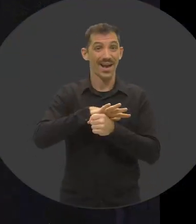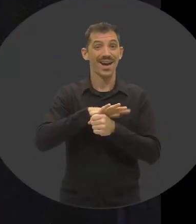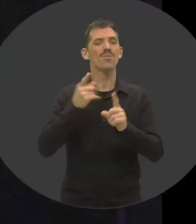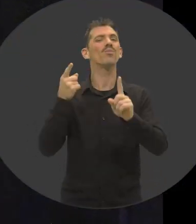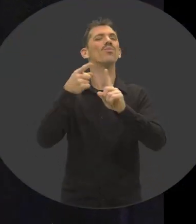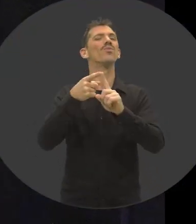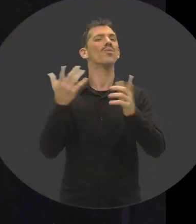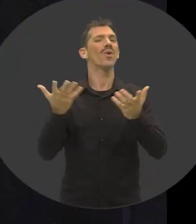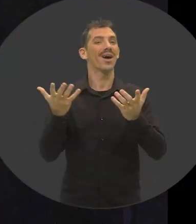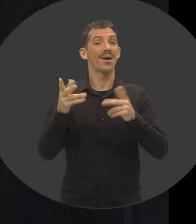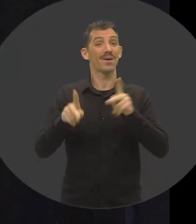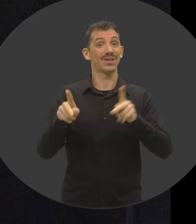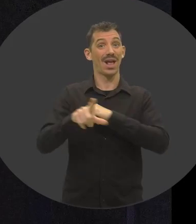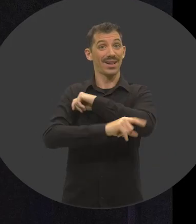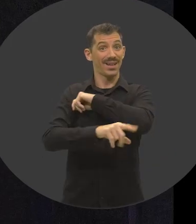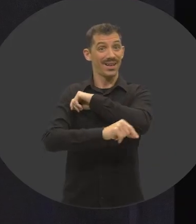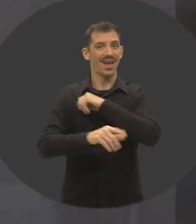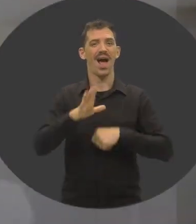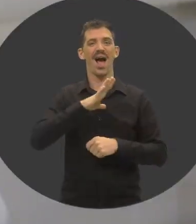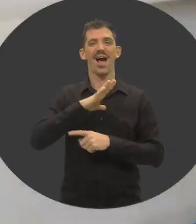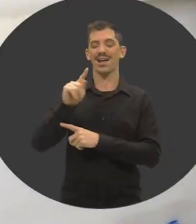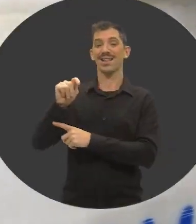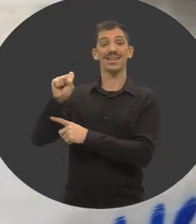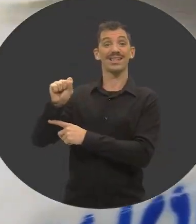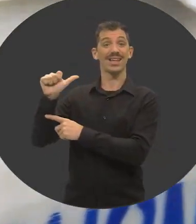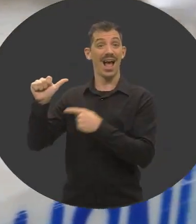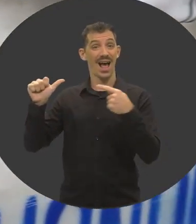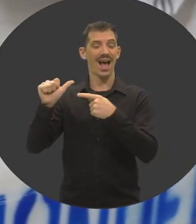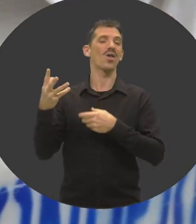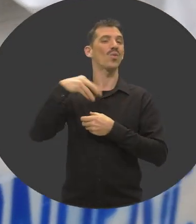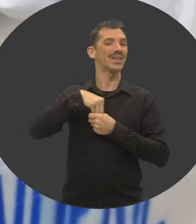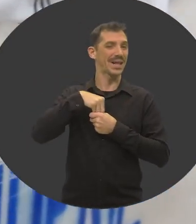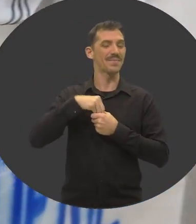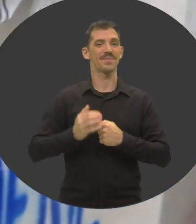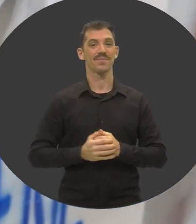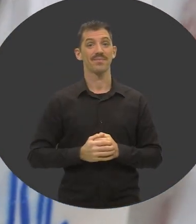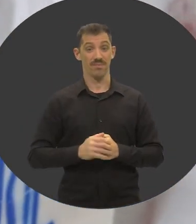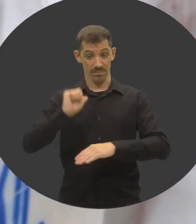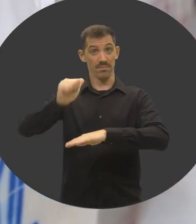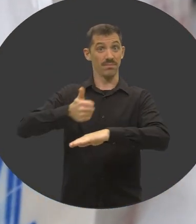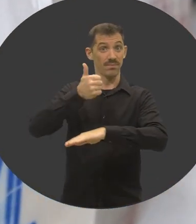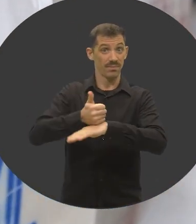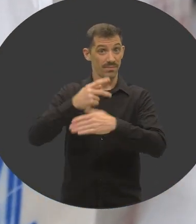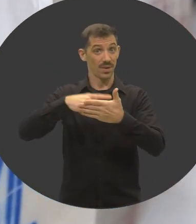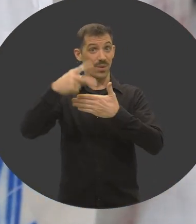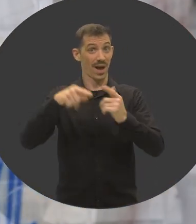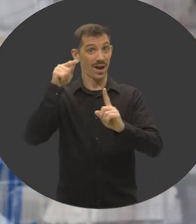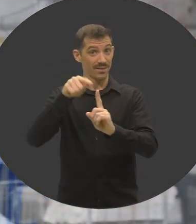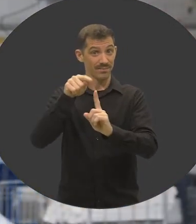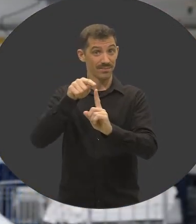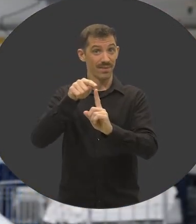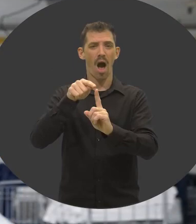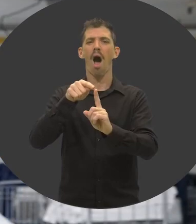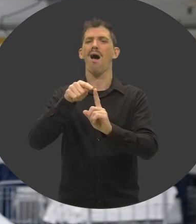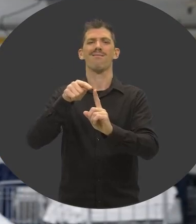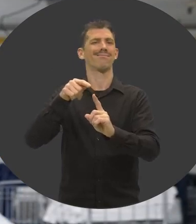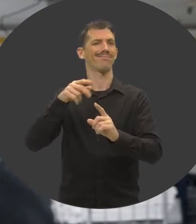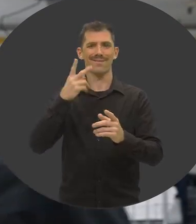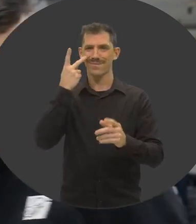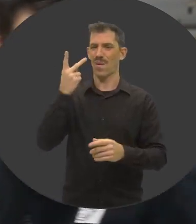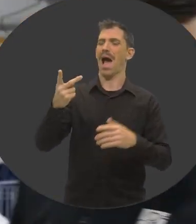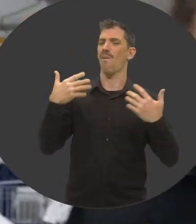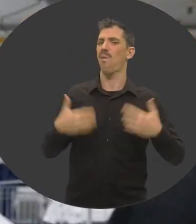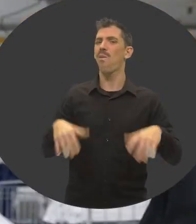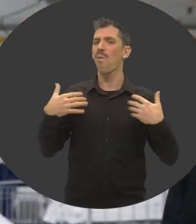de soutien complet ciblant spécifiquement le personnel ayant un trouble du spectre de l'autisme. Lors de la mise en place de ce